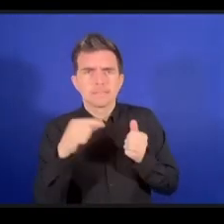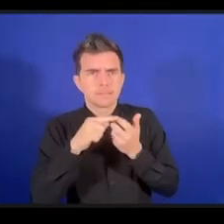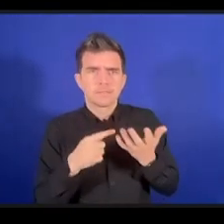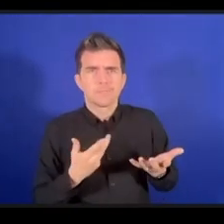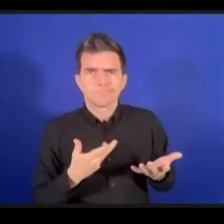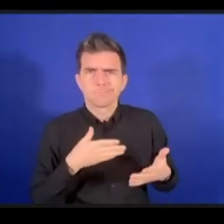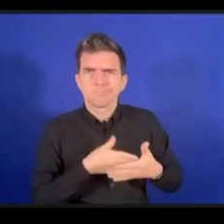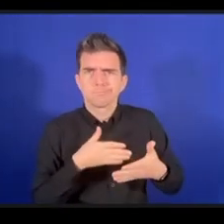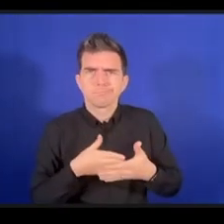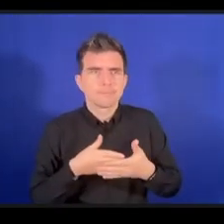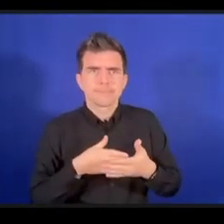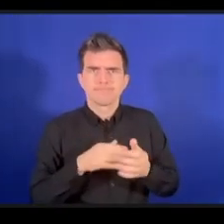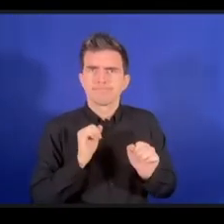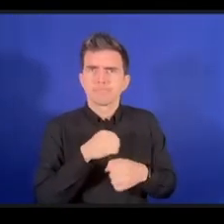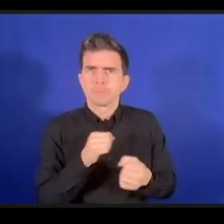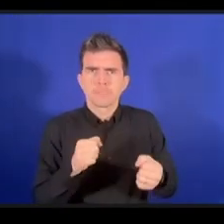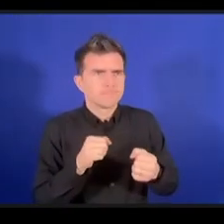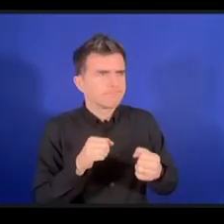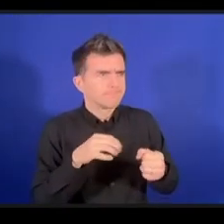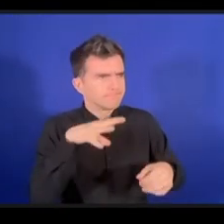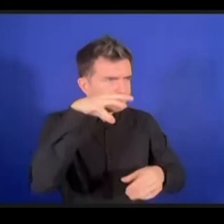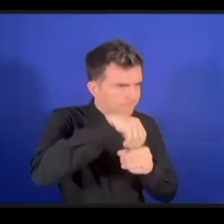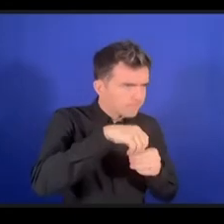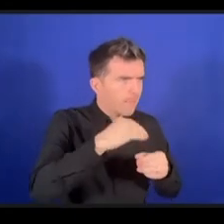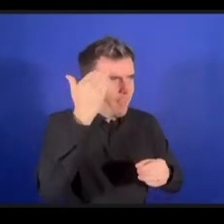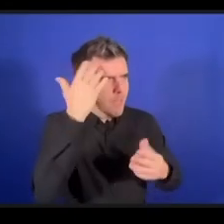子呢，就是